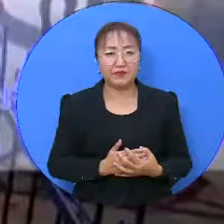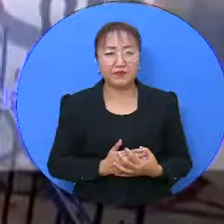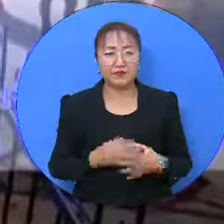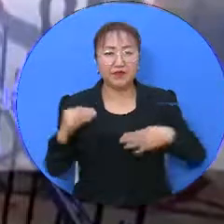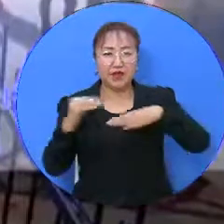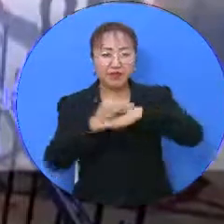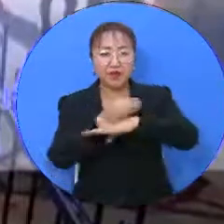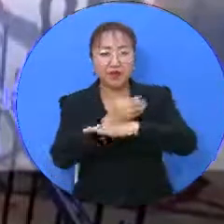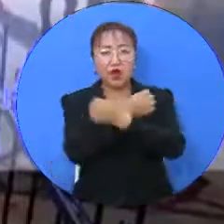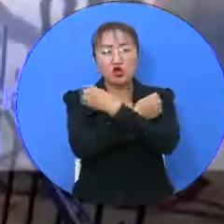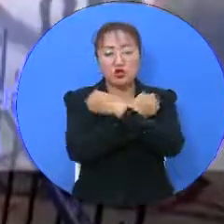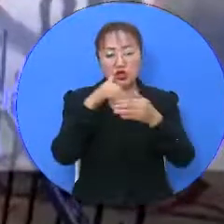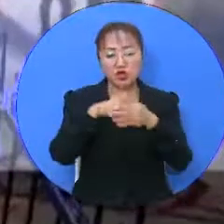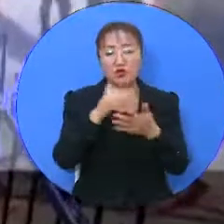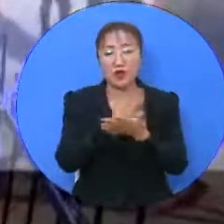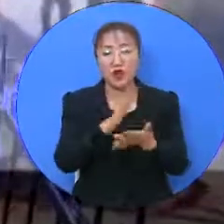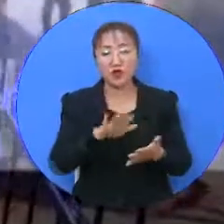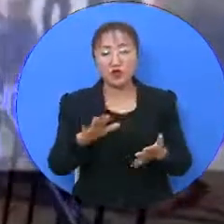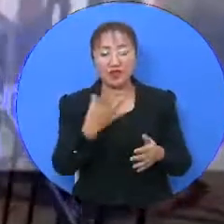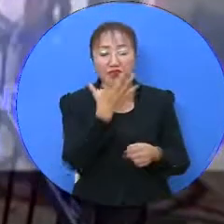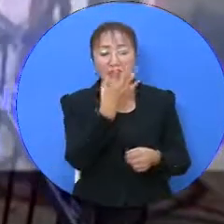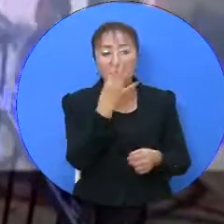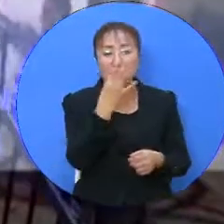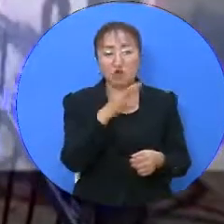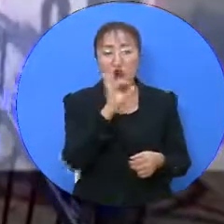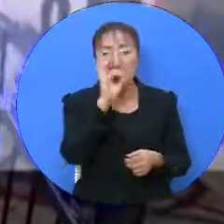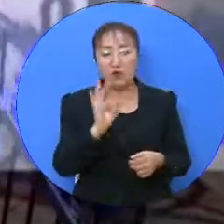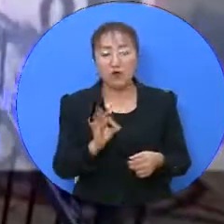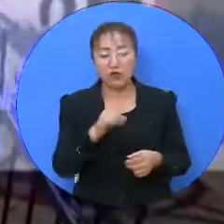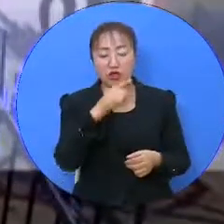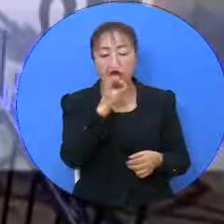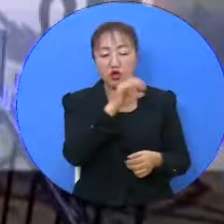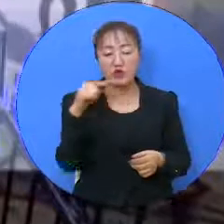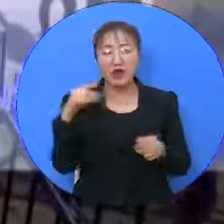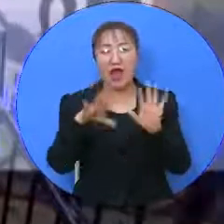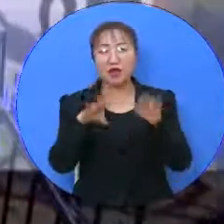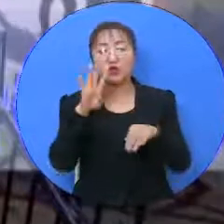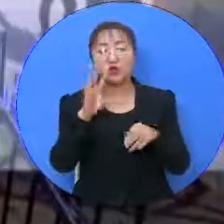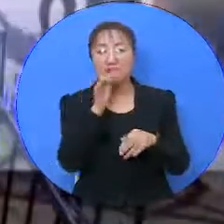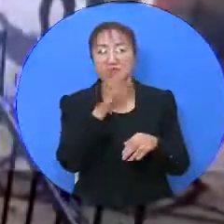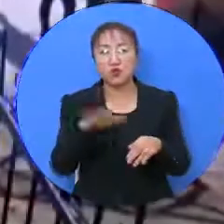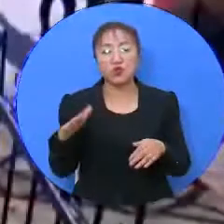Зам тээврийн осолд өртөж байгаа тохиолдлын 54% нь 0-оос 14 хүртэлх насны хүүхдүүд байна.